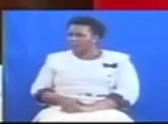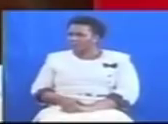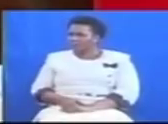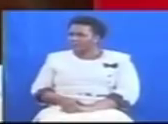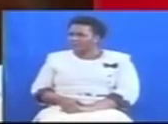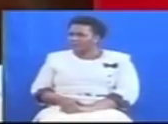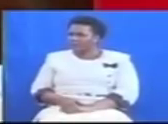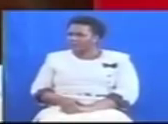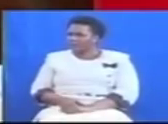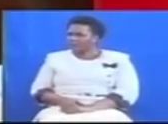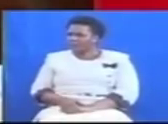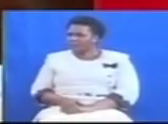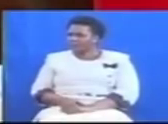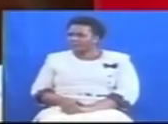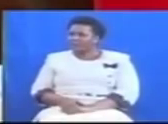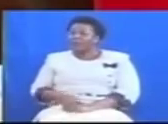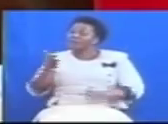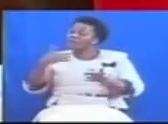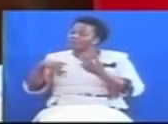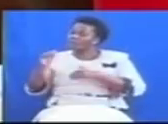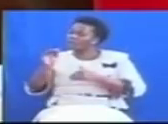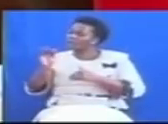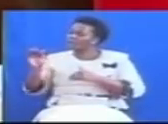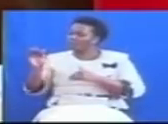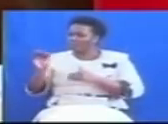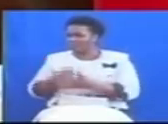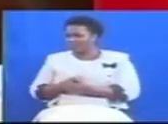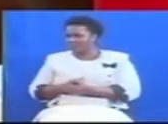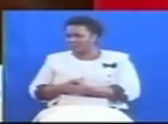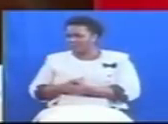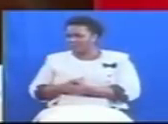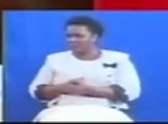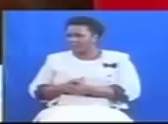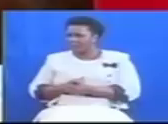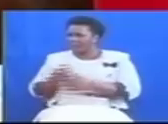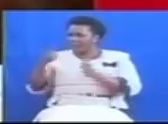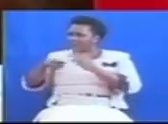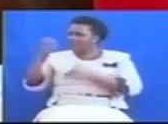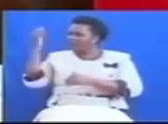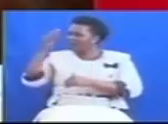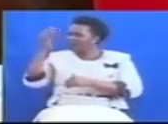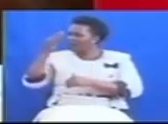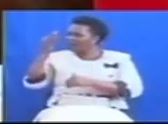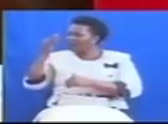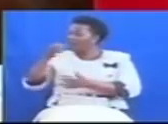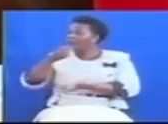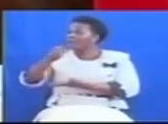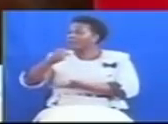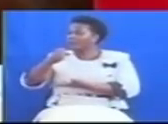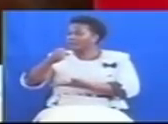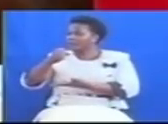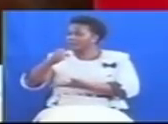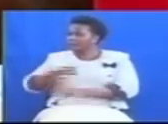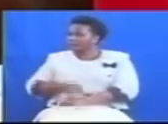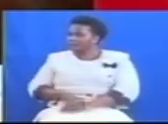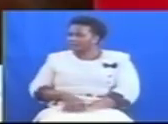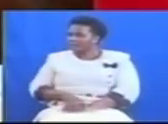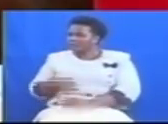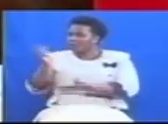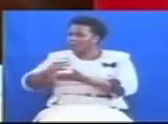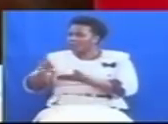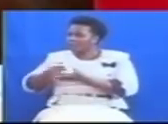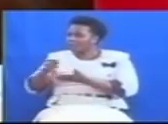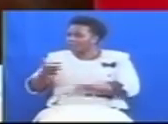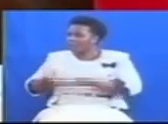fasaha. Naomba nimhakikishie kwamba katika hotuba yetu ya budget, Ofisi ya Makamu wa Rais, ambayo